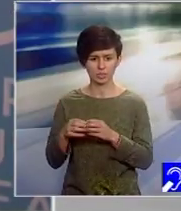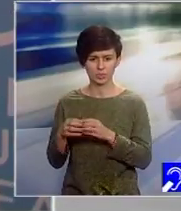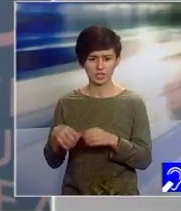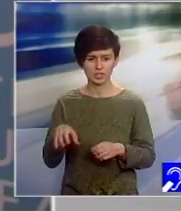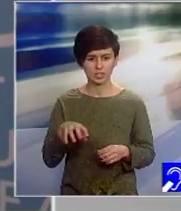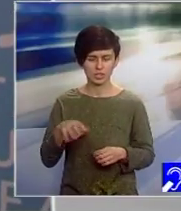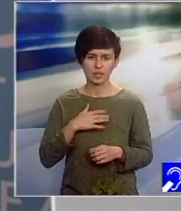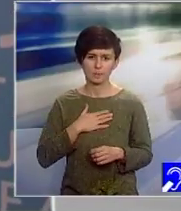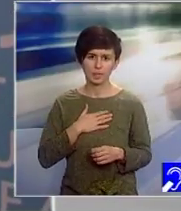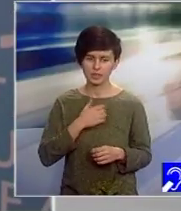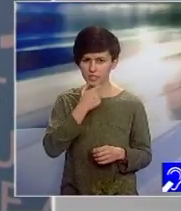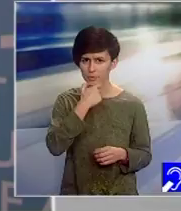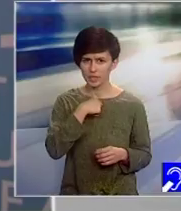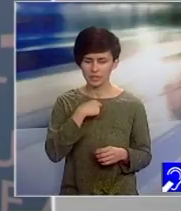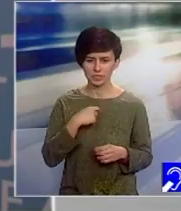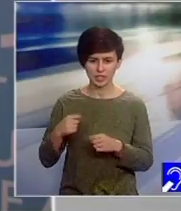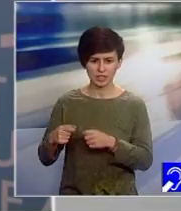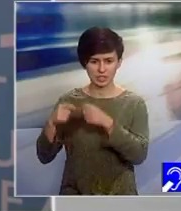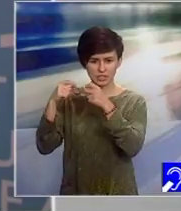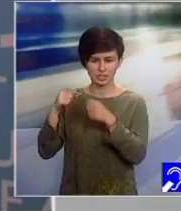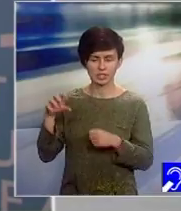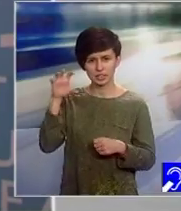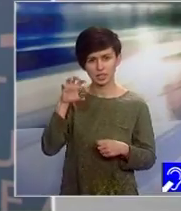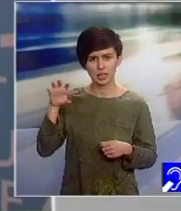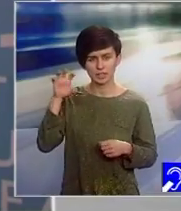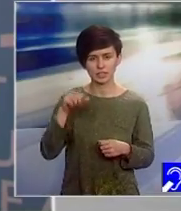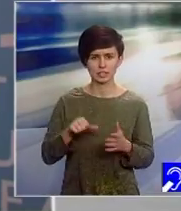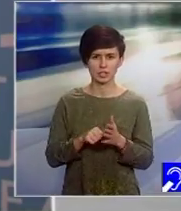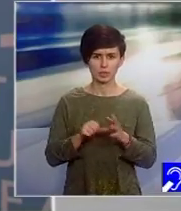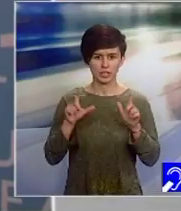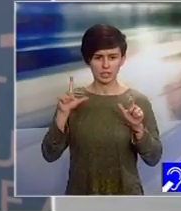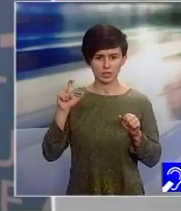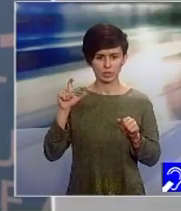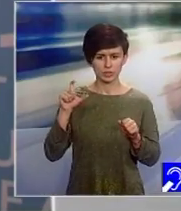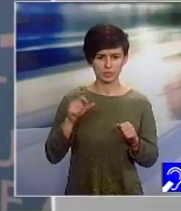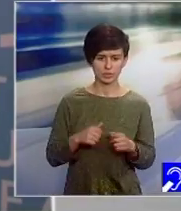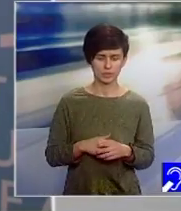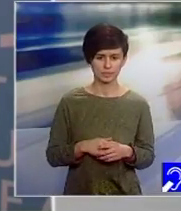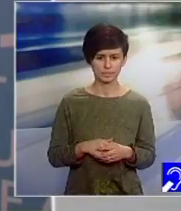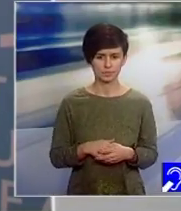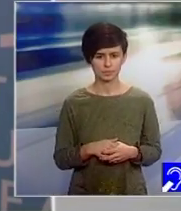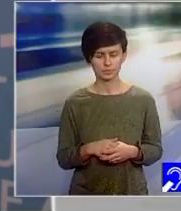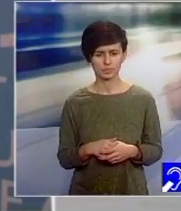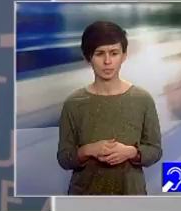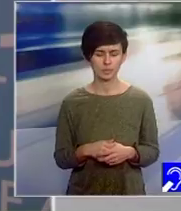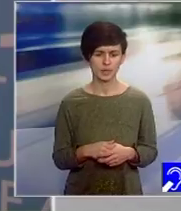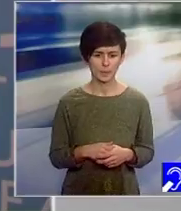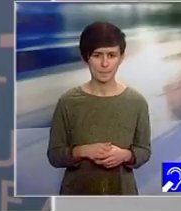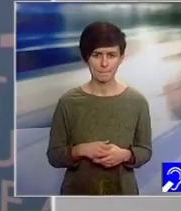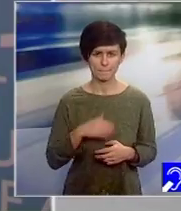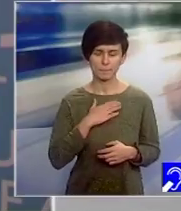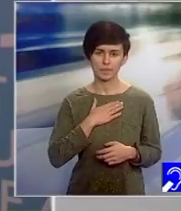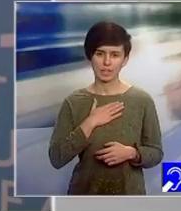dintre cele mai vechi clădiri din Ardeal, din 1200, Capela Mortuală Romano-Catolică, și